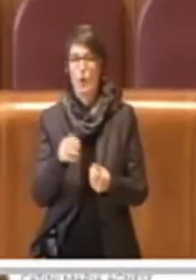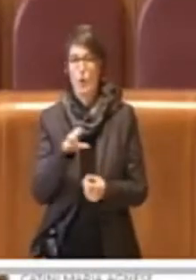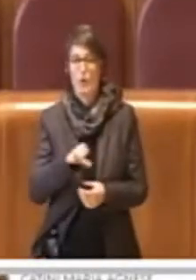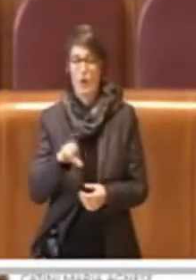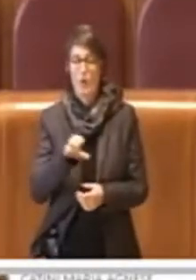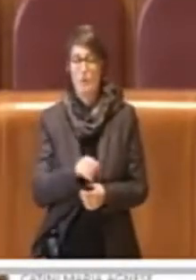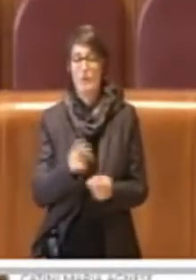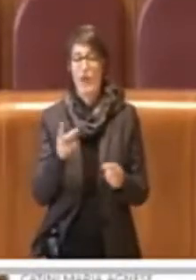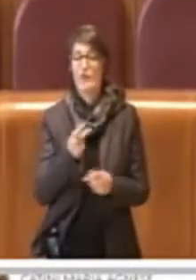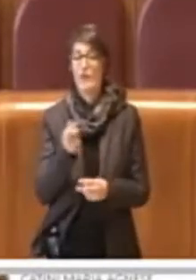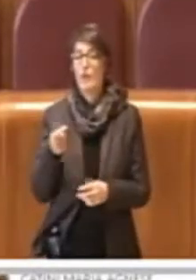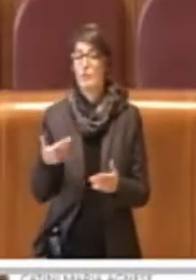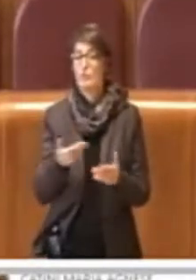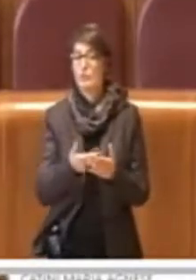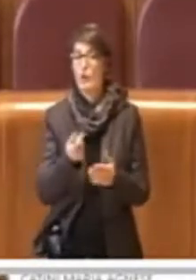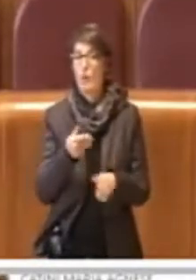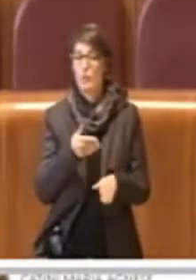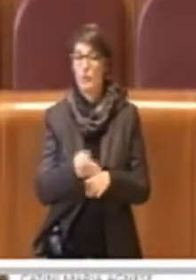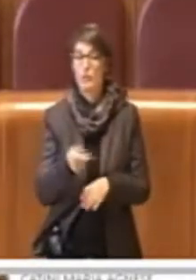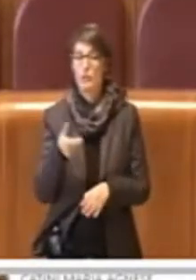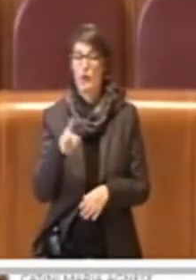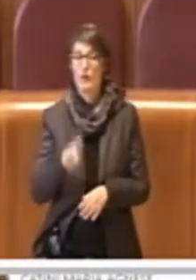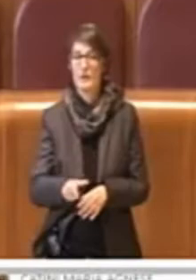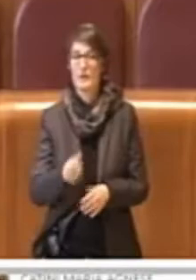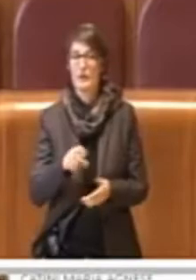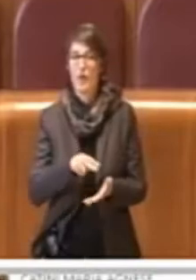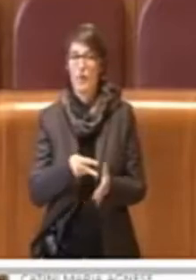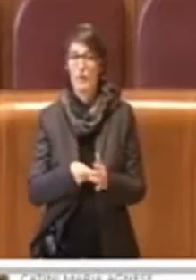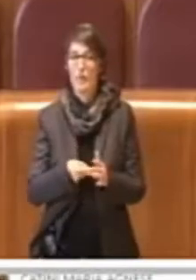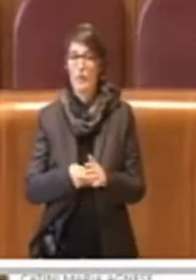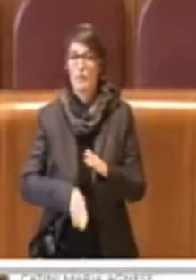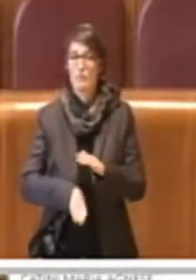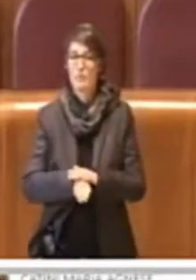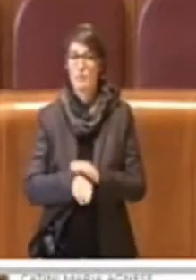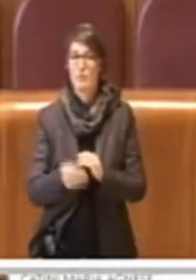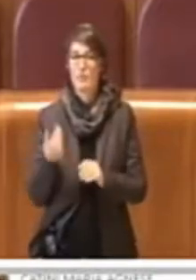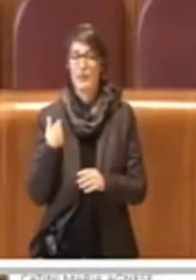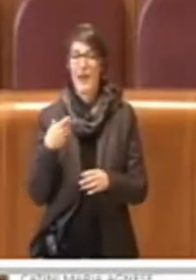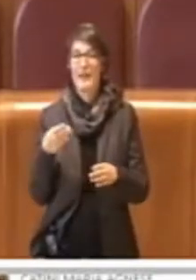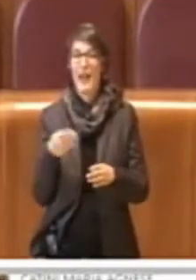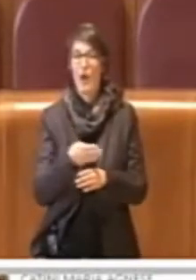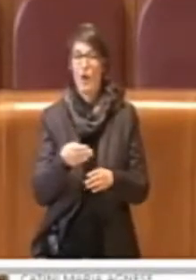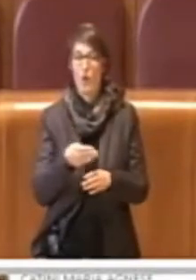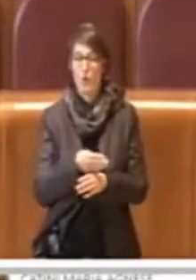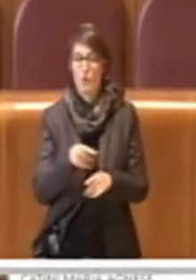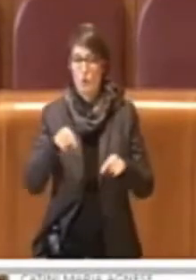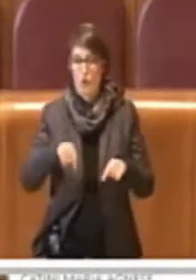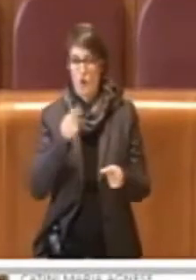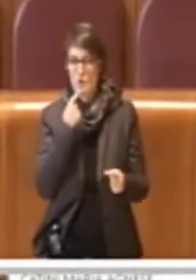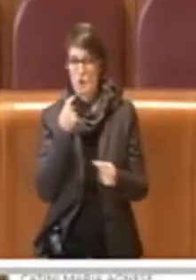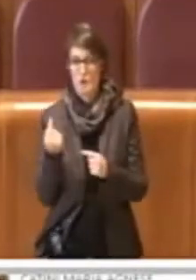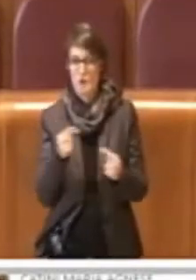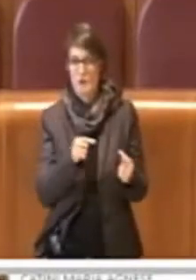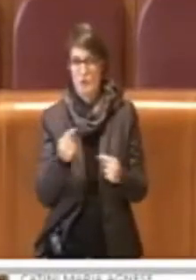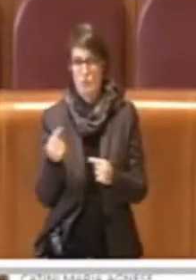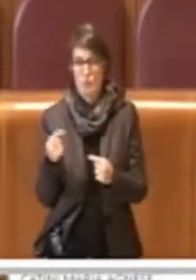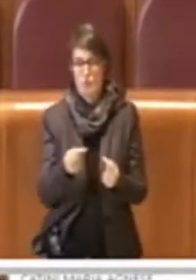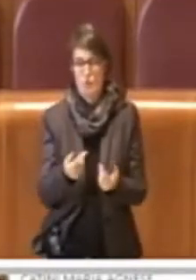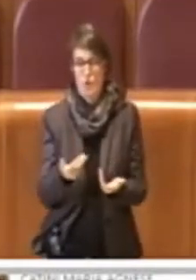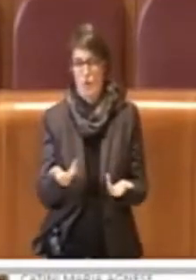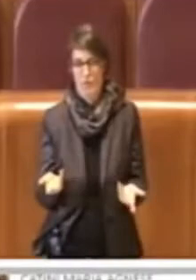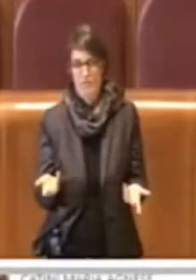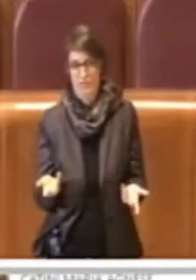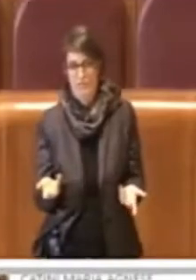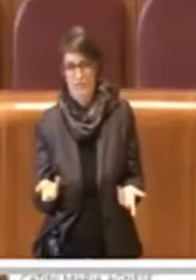chiaramente il problema nasce ad agosto, non è oggi che dobbiamo discutere della